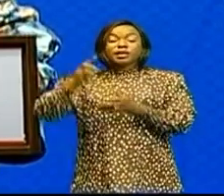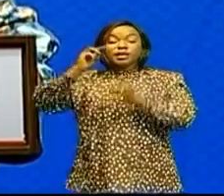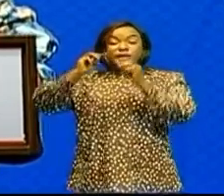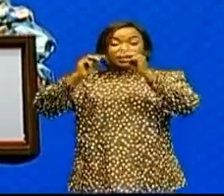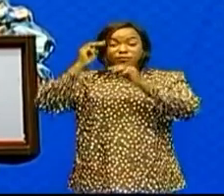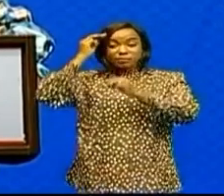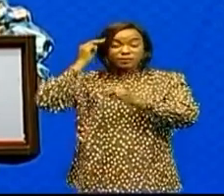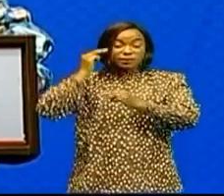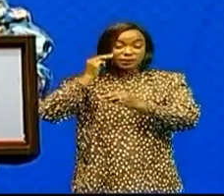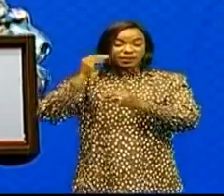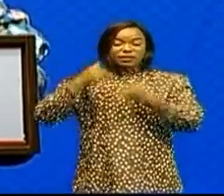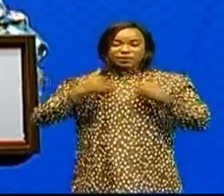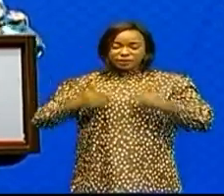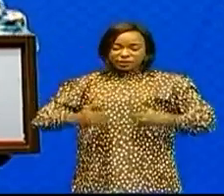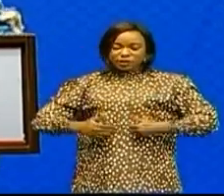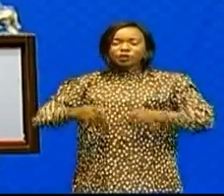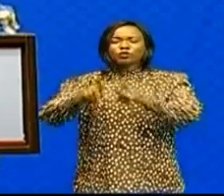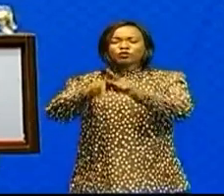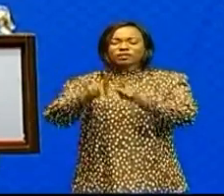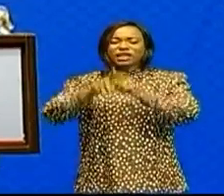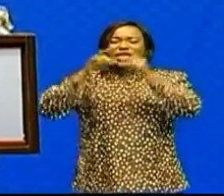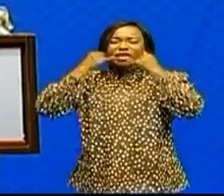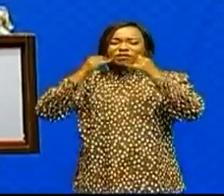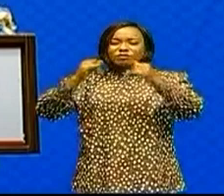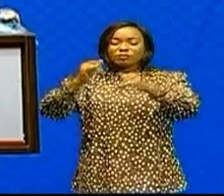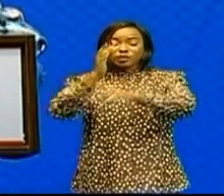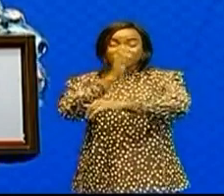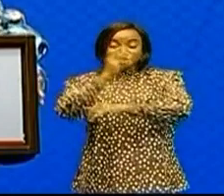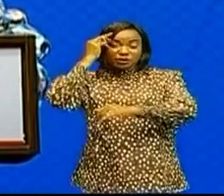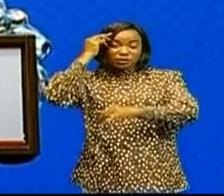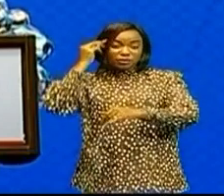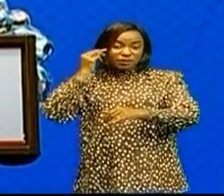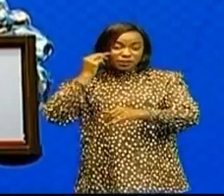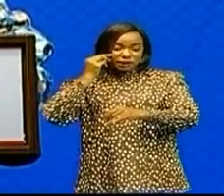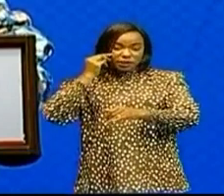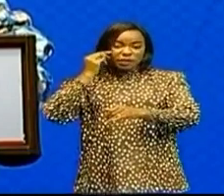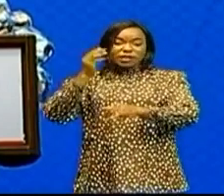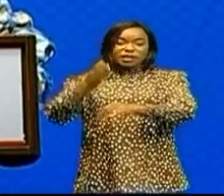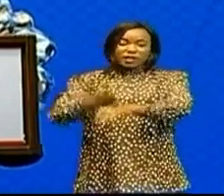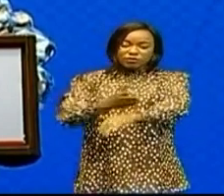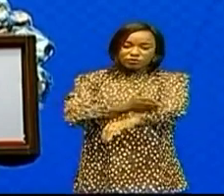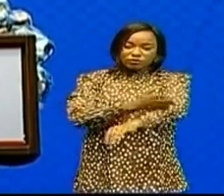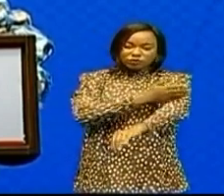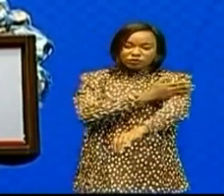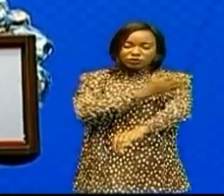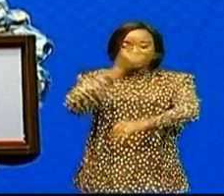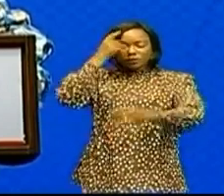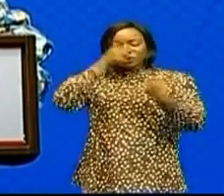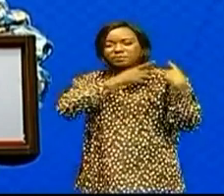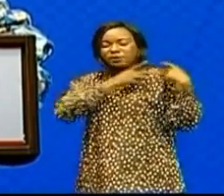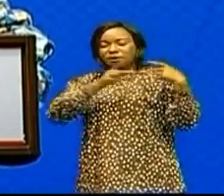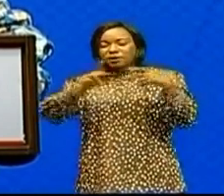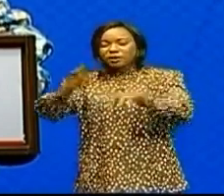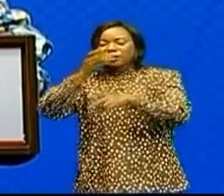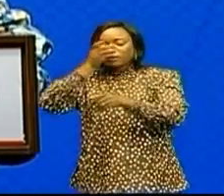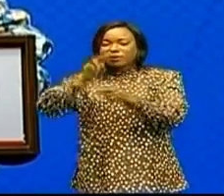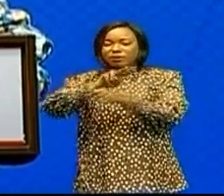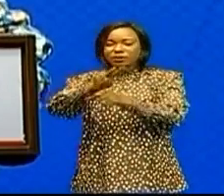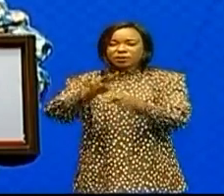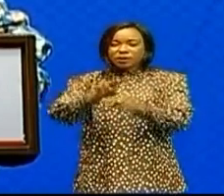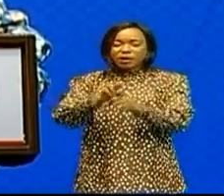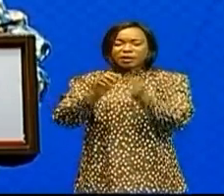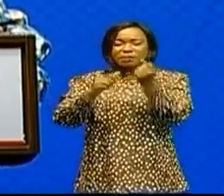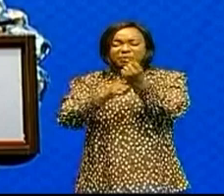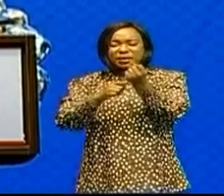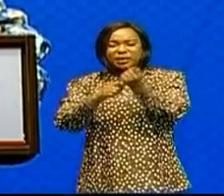de la Santé a également informé le Conseil de l'évolution de la situation épidémiologique des cas de méningite